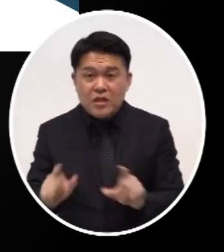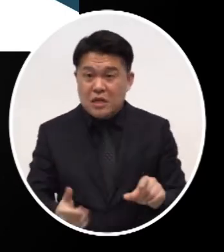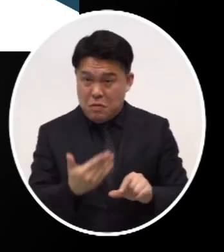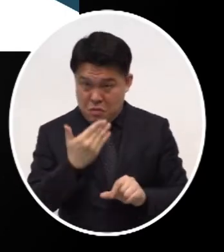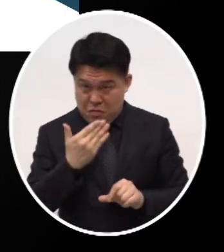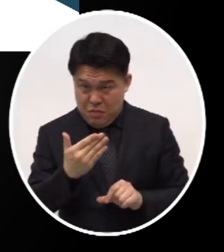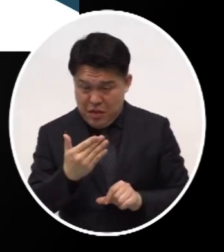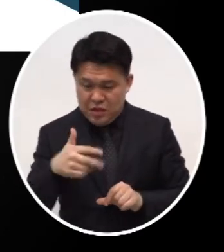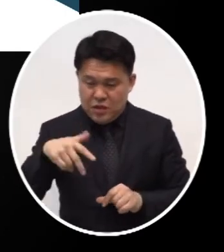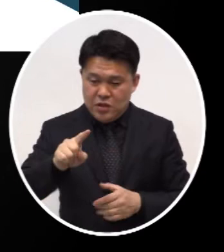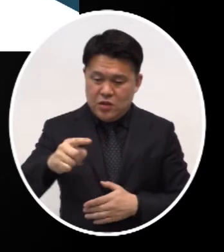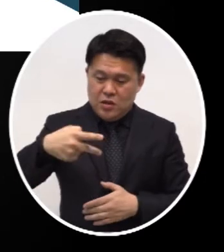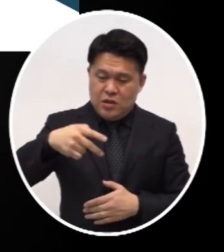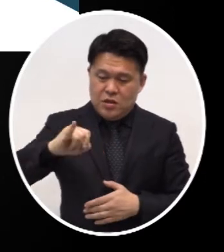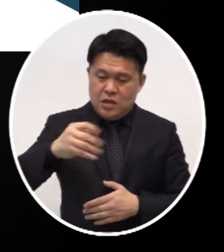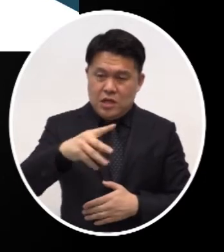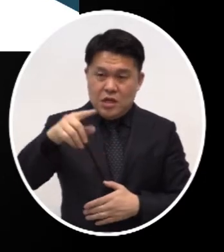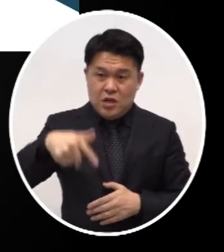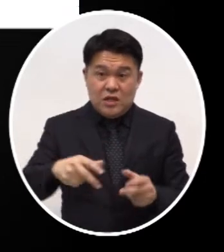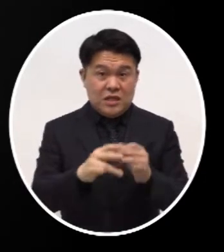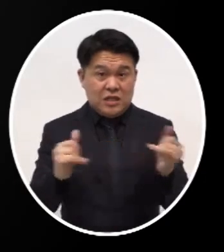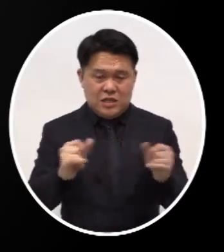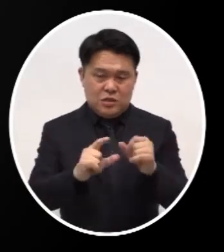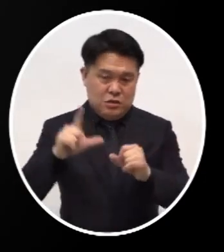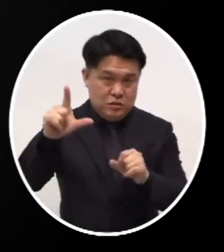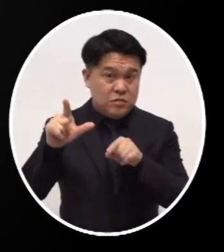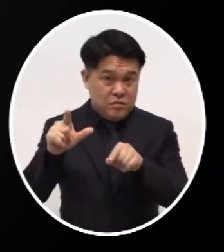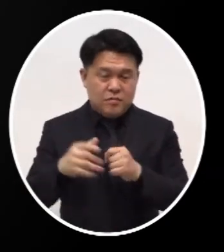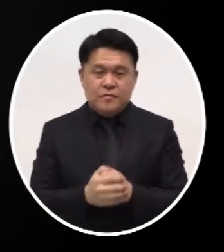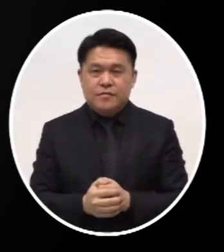가능한 저시력 시각장애인이 훨씬 더 많습니다.